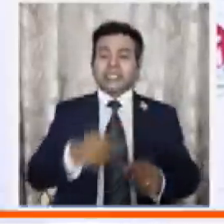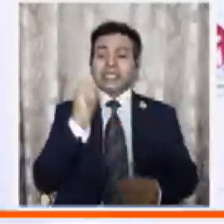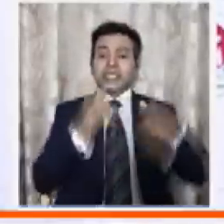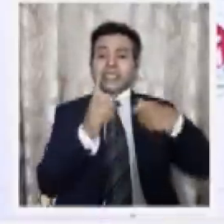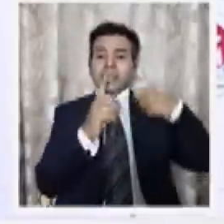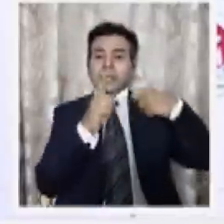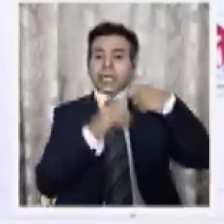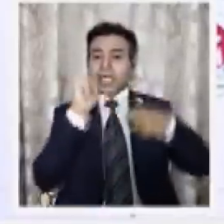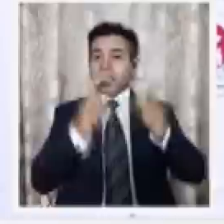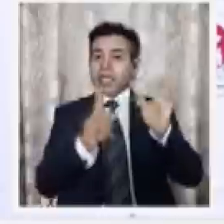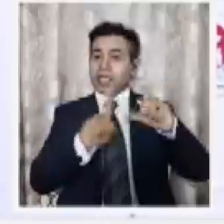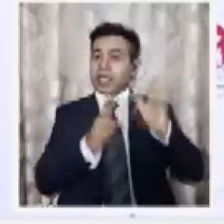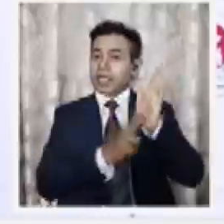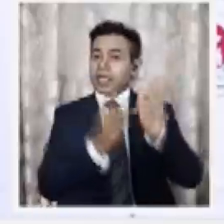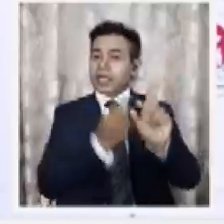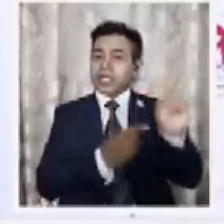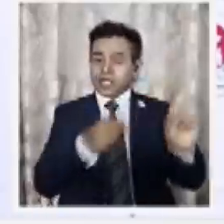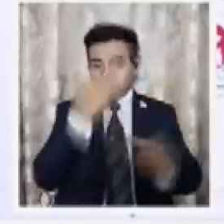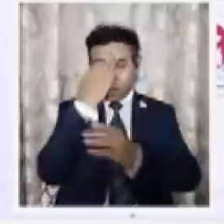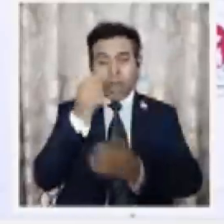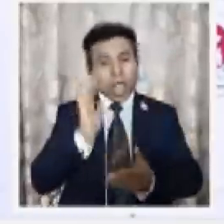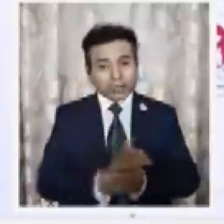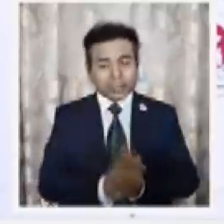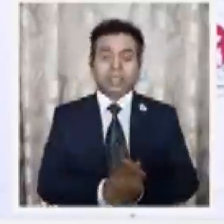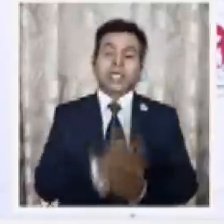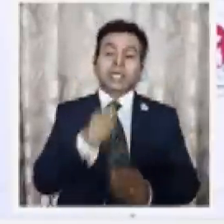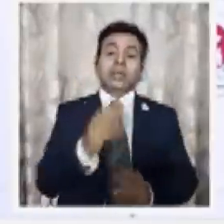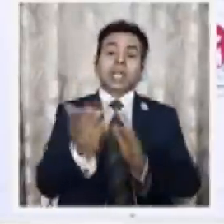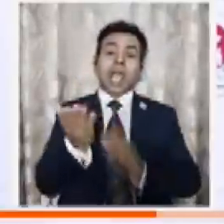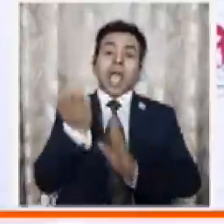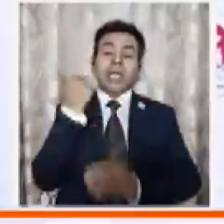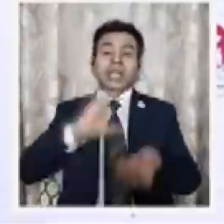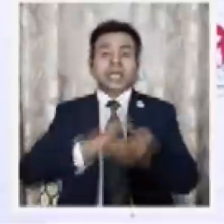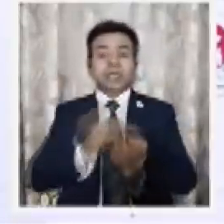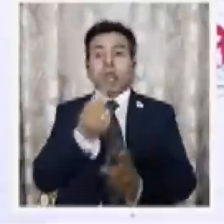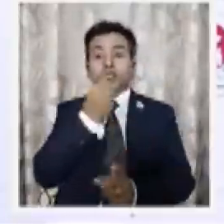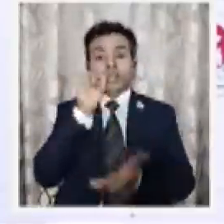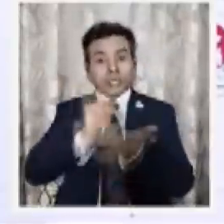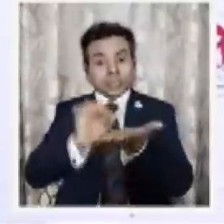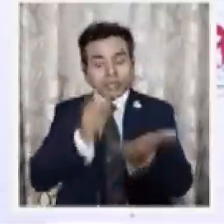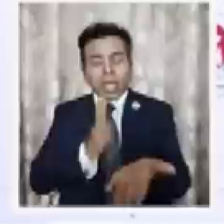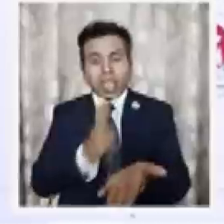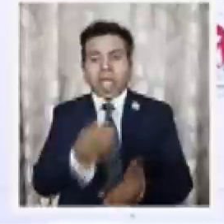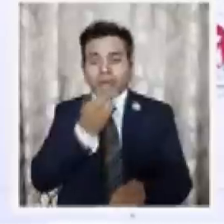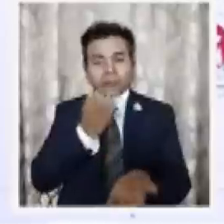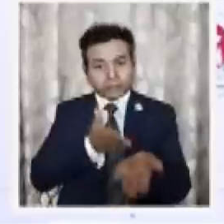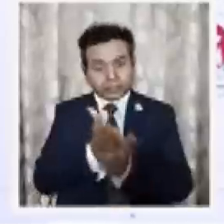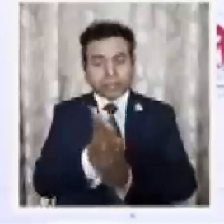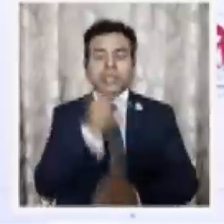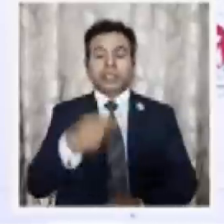তারা যেন তাদের চিকিৎসা চালিয়ে যান ডাক্তারের পরামর্শ মতো এবং তাদেরকে সবসময় আশ্বস্ত